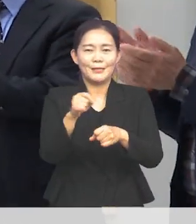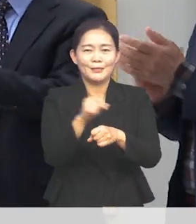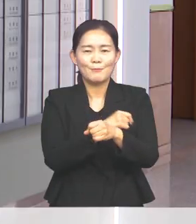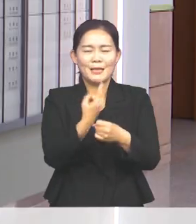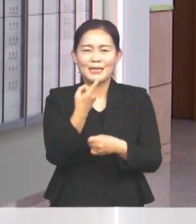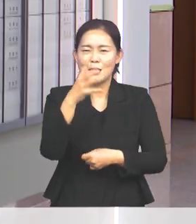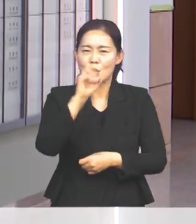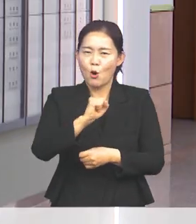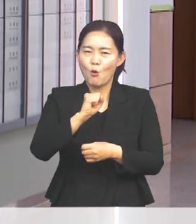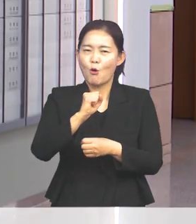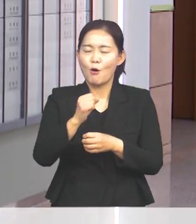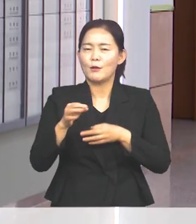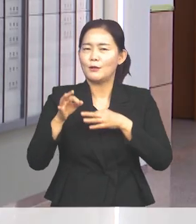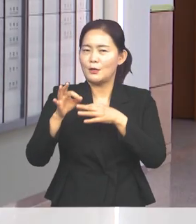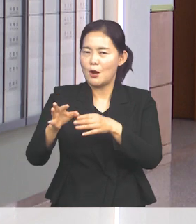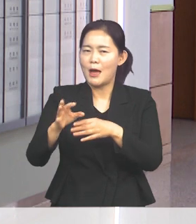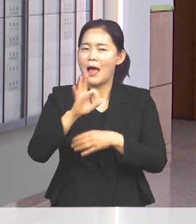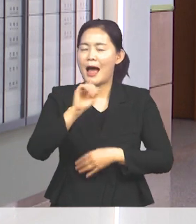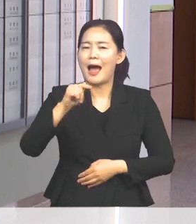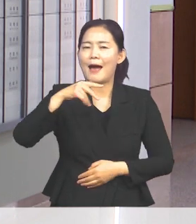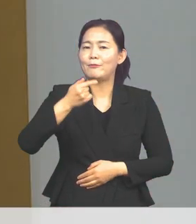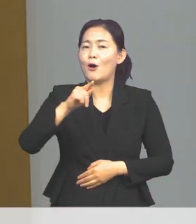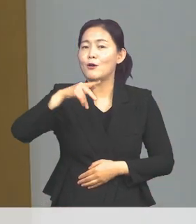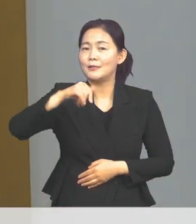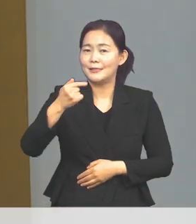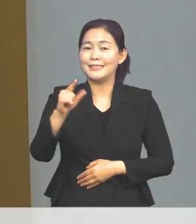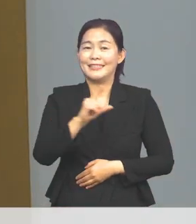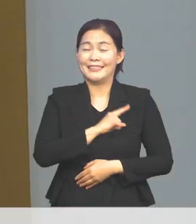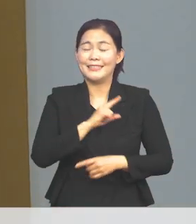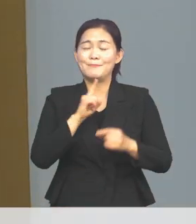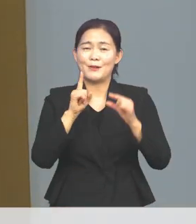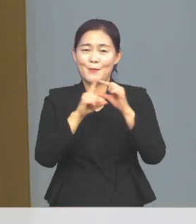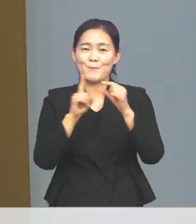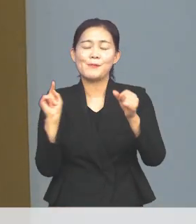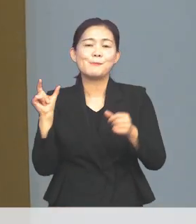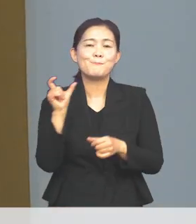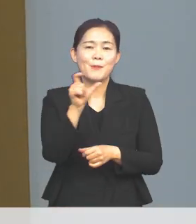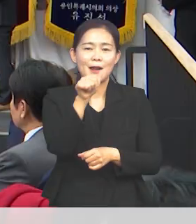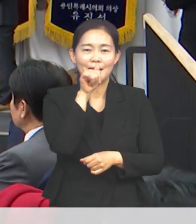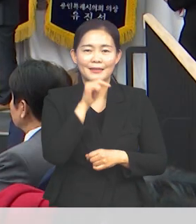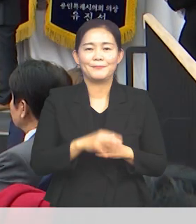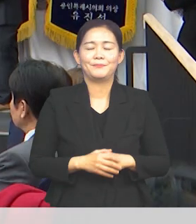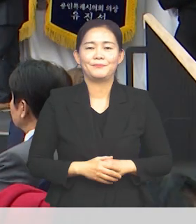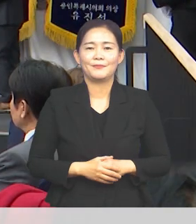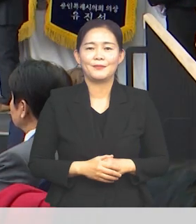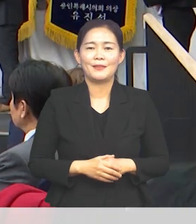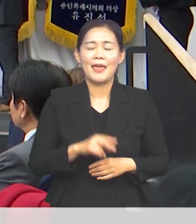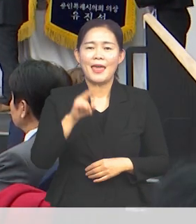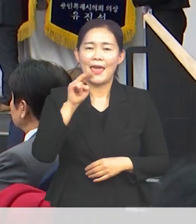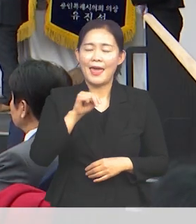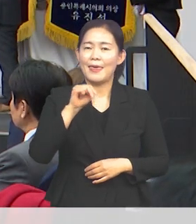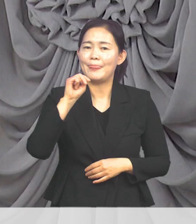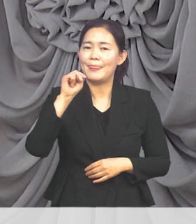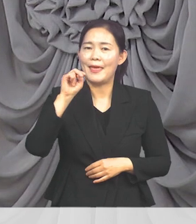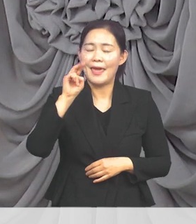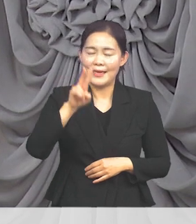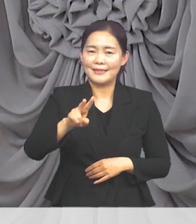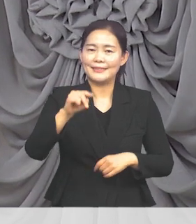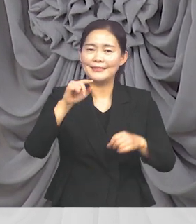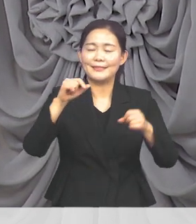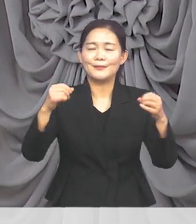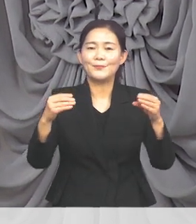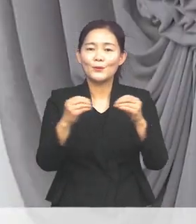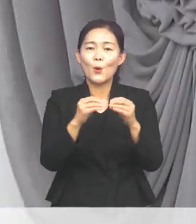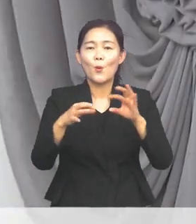넣었으며 특별히 1억 원 이상을 기부한 사람을 아너스클럽으로 명명했고 아너스클럽으로 선정된 NH농협은행